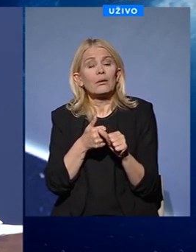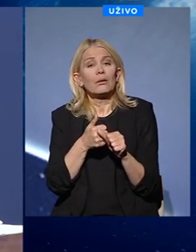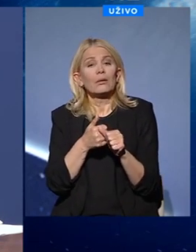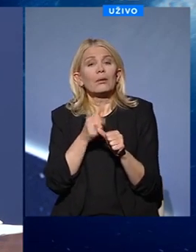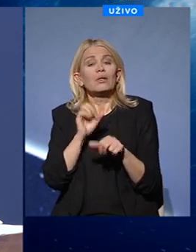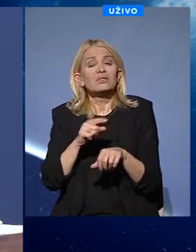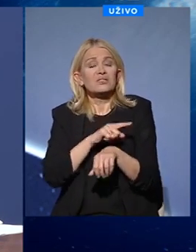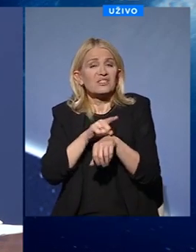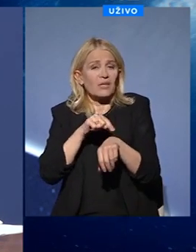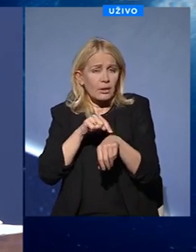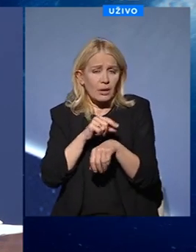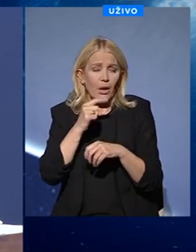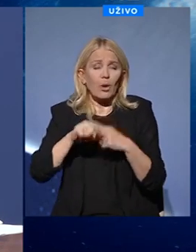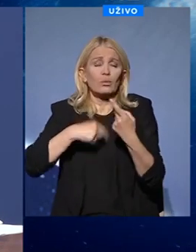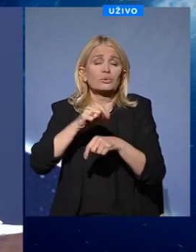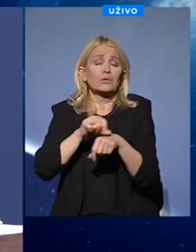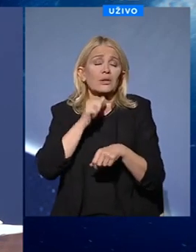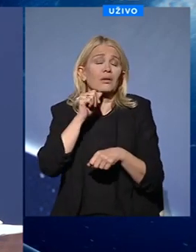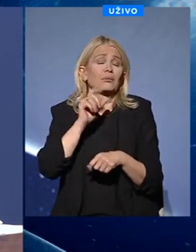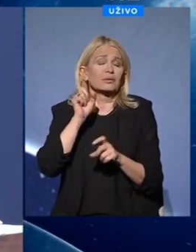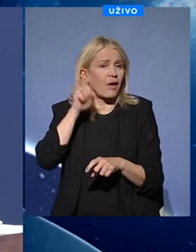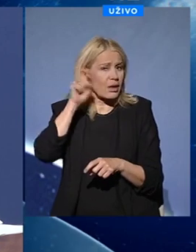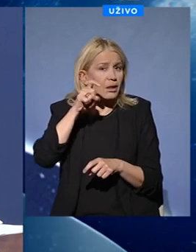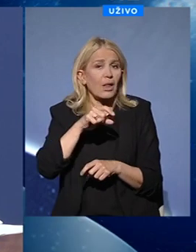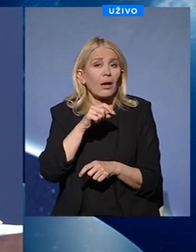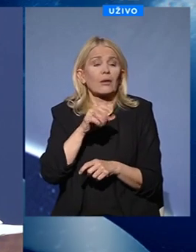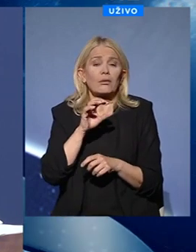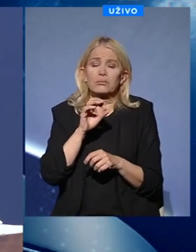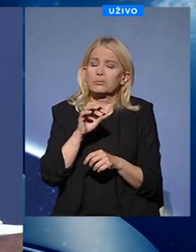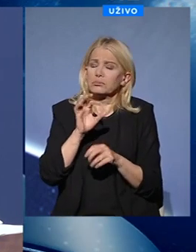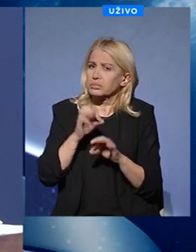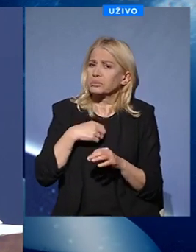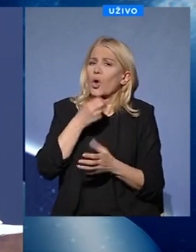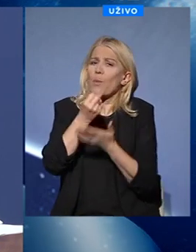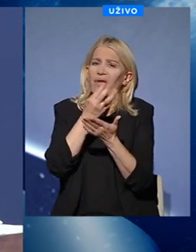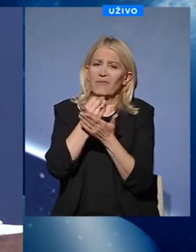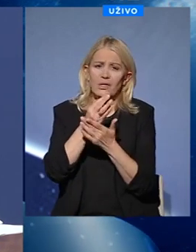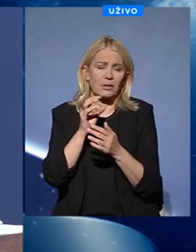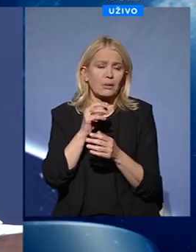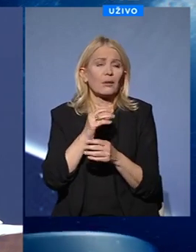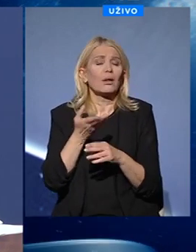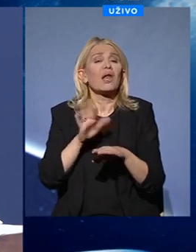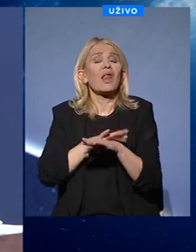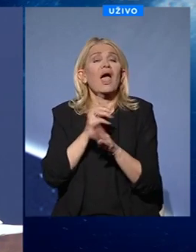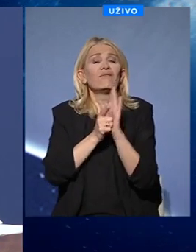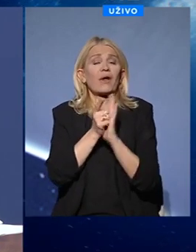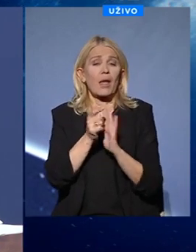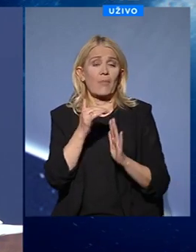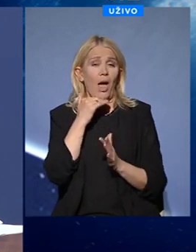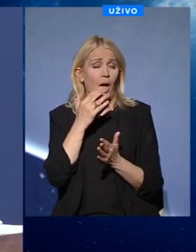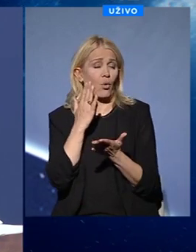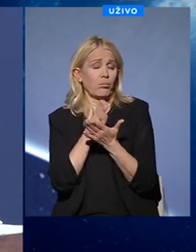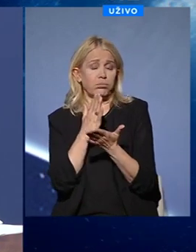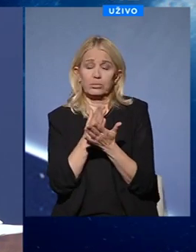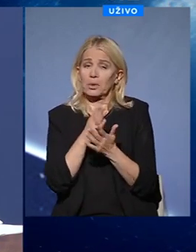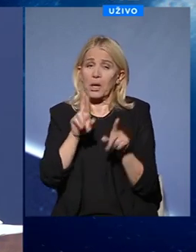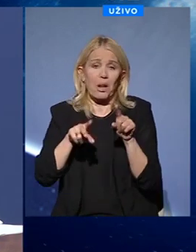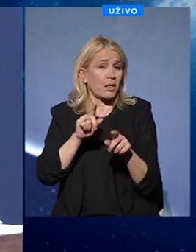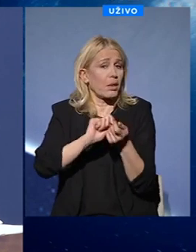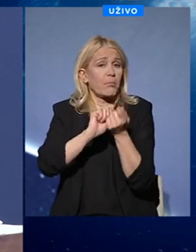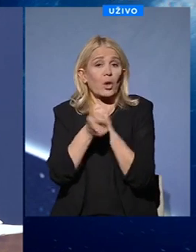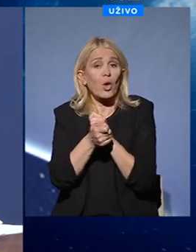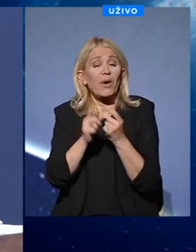situacija se prati sata u sat, iz dana u dan i blagovremeno će vas obaveštavati ukoliko bude bilo kakvih promjena vezano